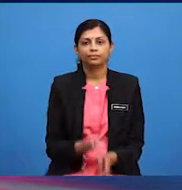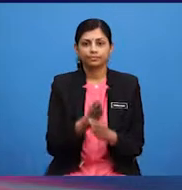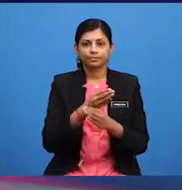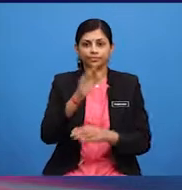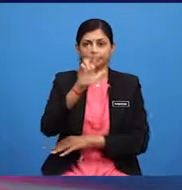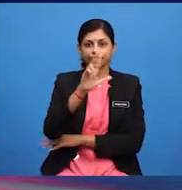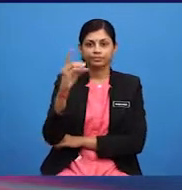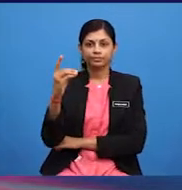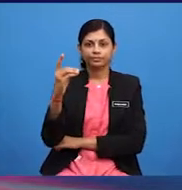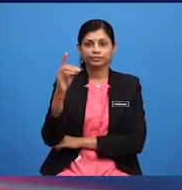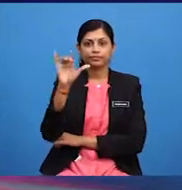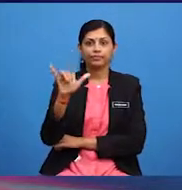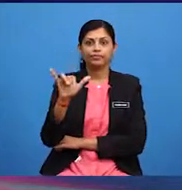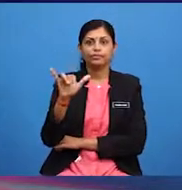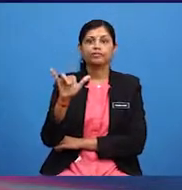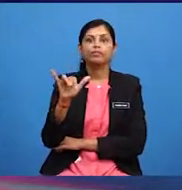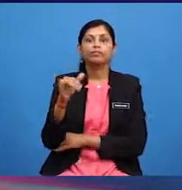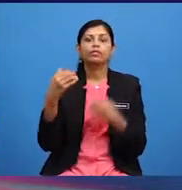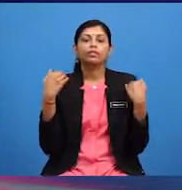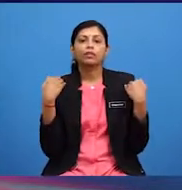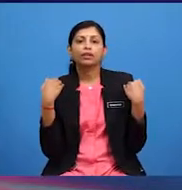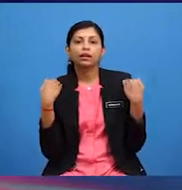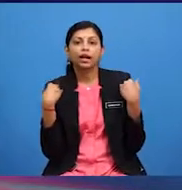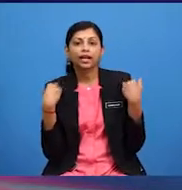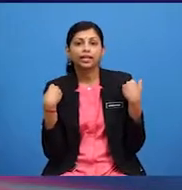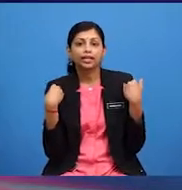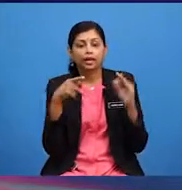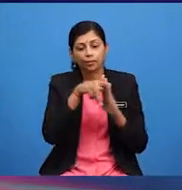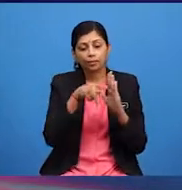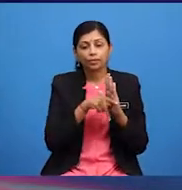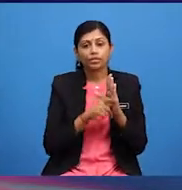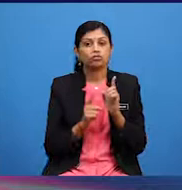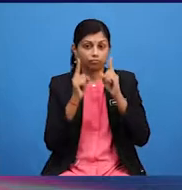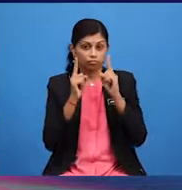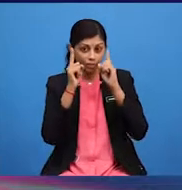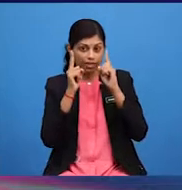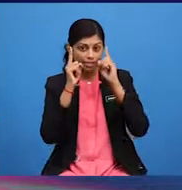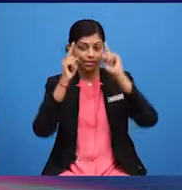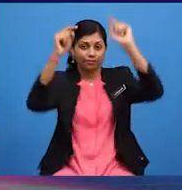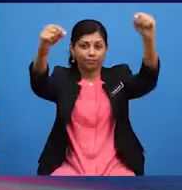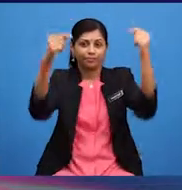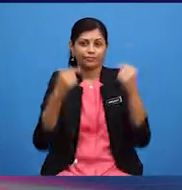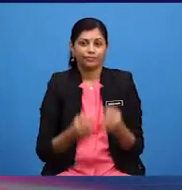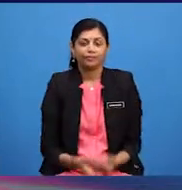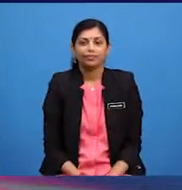berbentuk 3 dimensi atau 3D yang mengamalkan